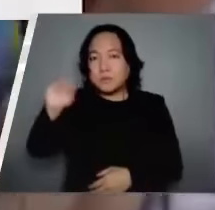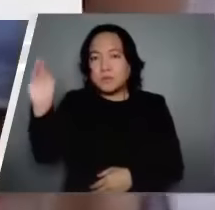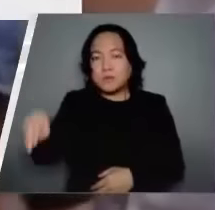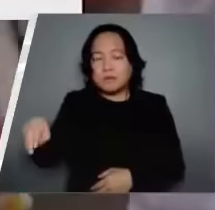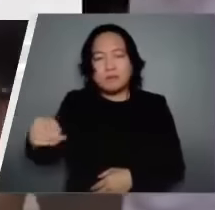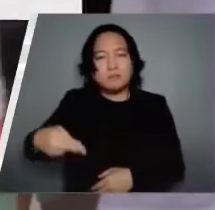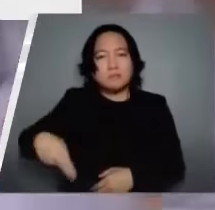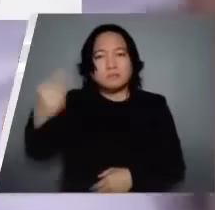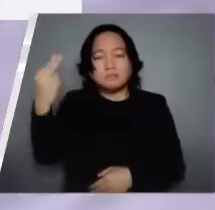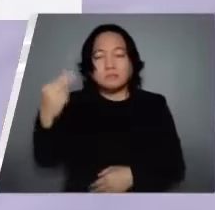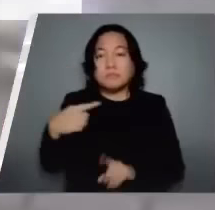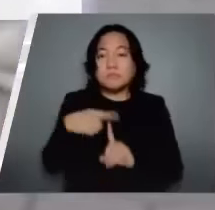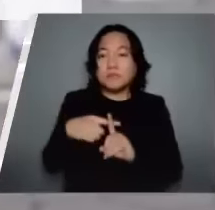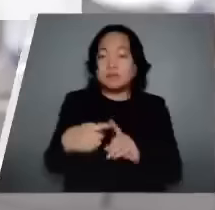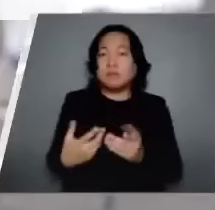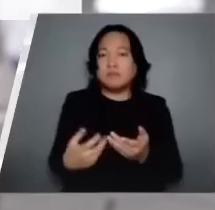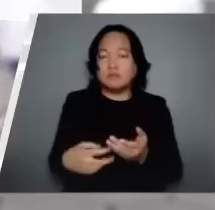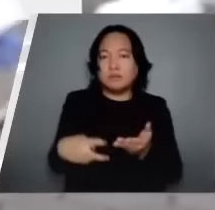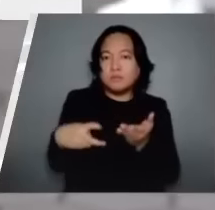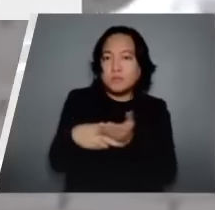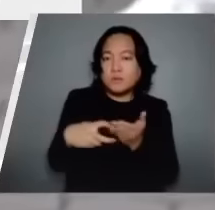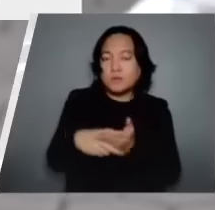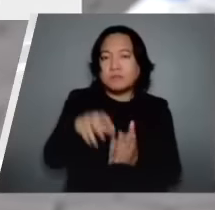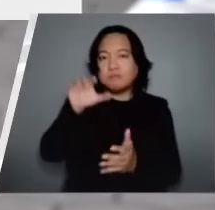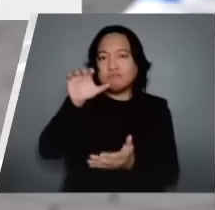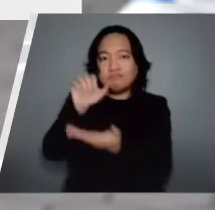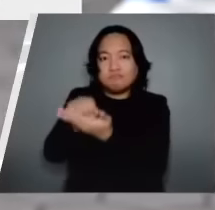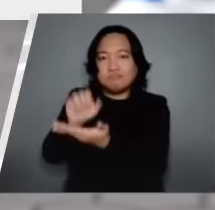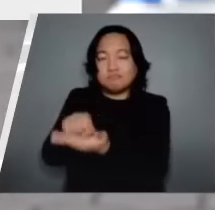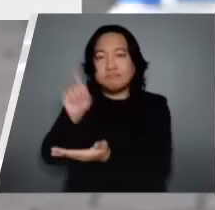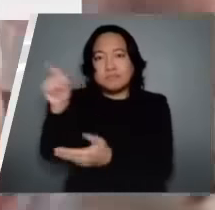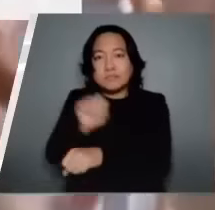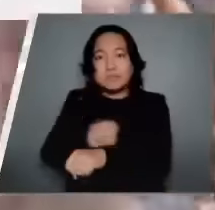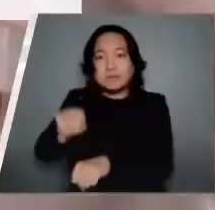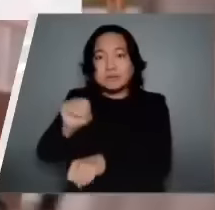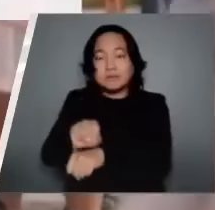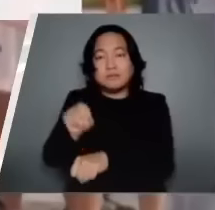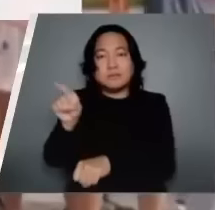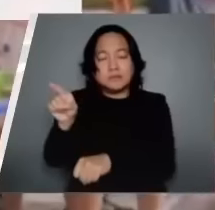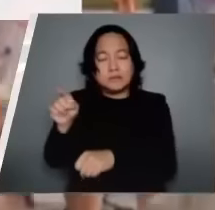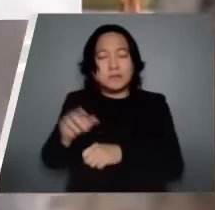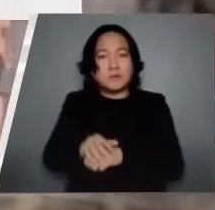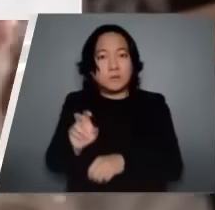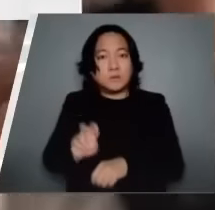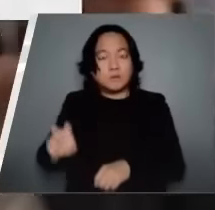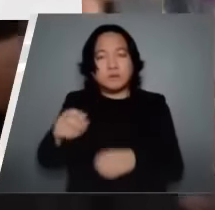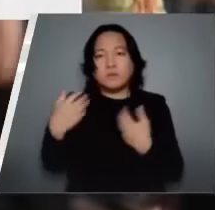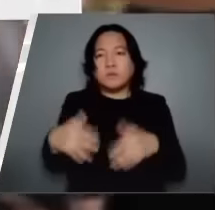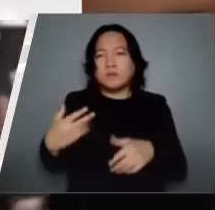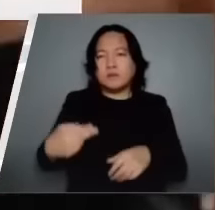ng 462%. Ang booking sa Singapore attractions and tours lumobo ng